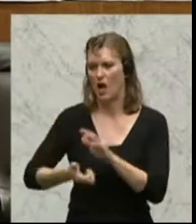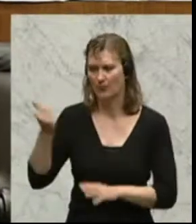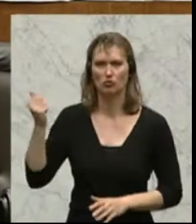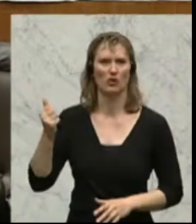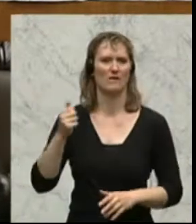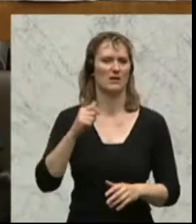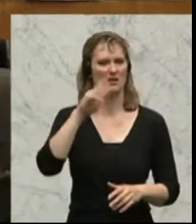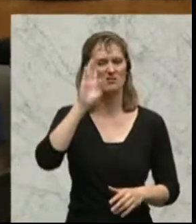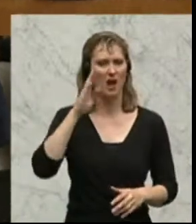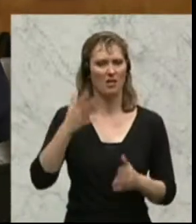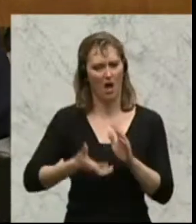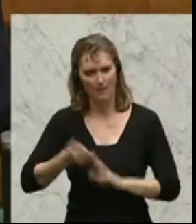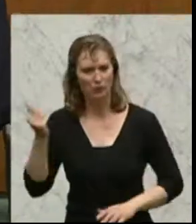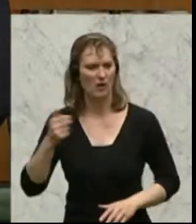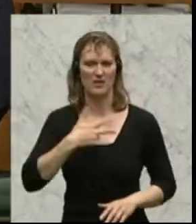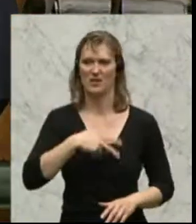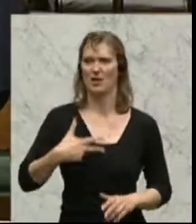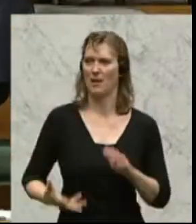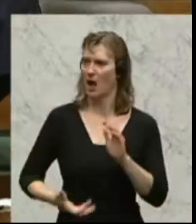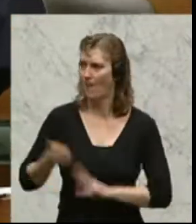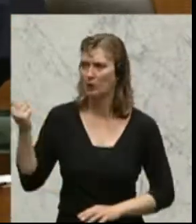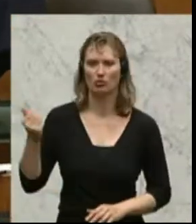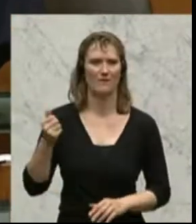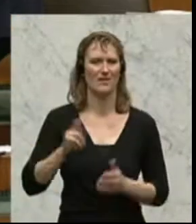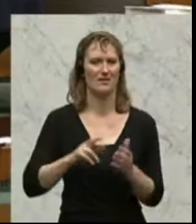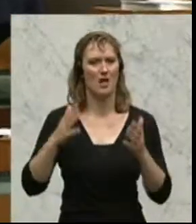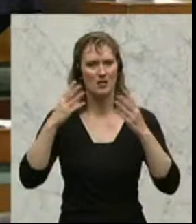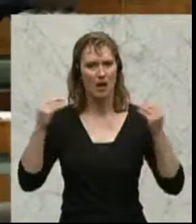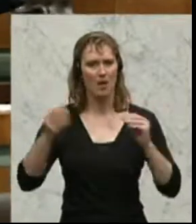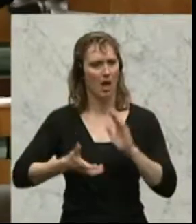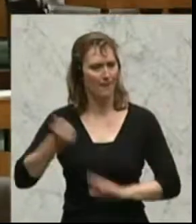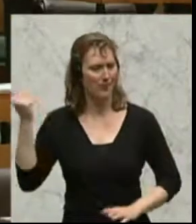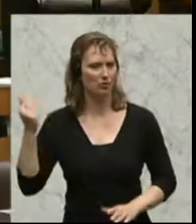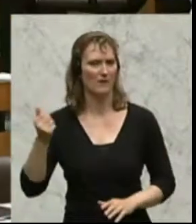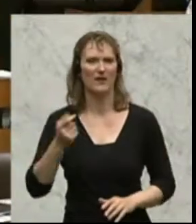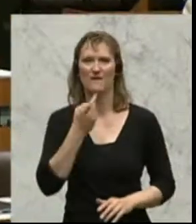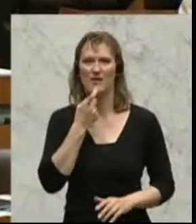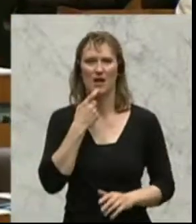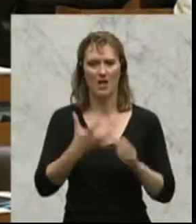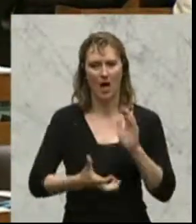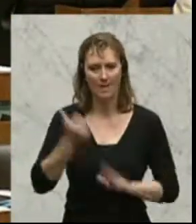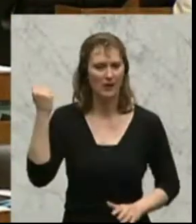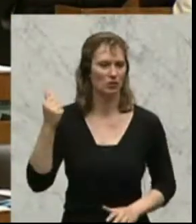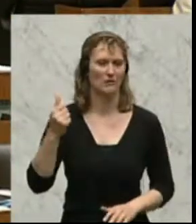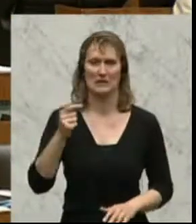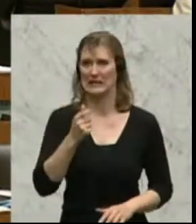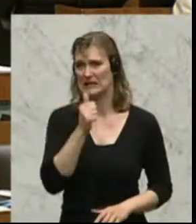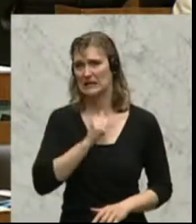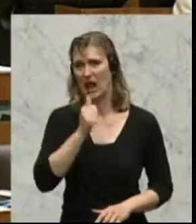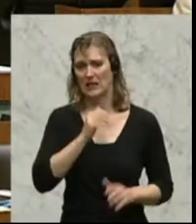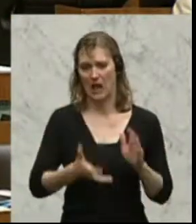abgeschafft, Dänemark abgeschafft, Niederlande abgeschafft, Finnland abgeschafft, Island